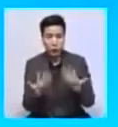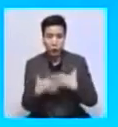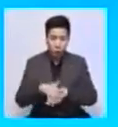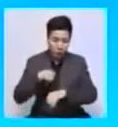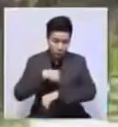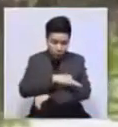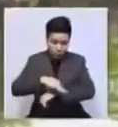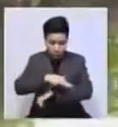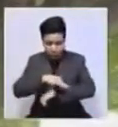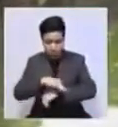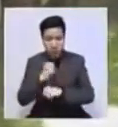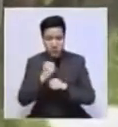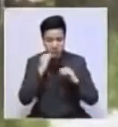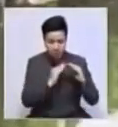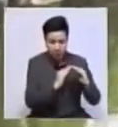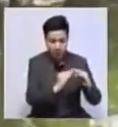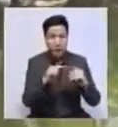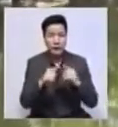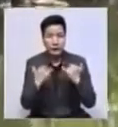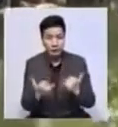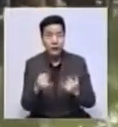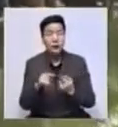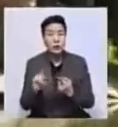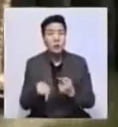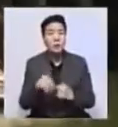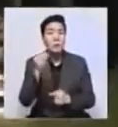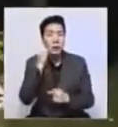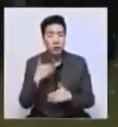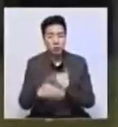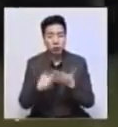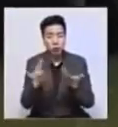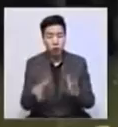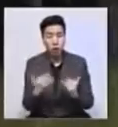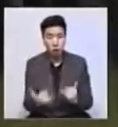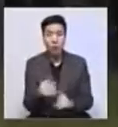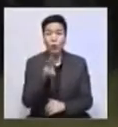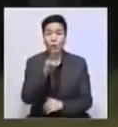ที่จะออกแบบวางผังและสร้างบ้านนะครับโดยปัจจุบันนะครับโครงการคืบหน้าไปแล้ว